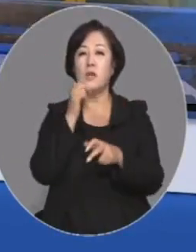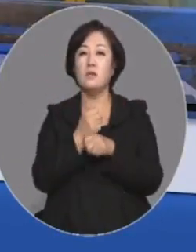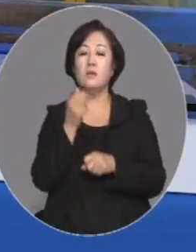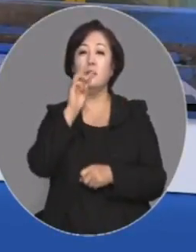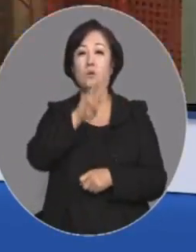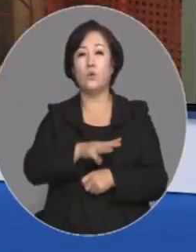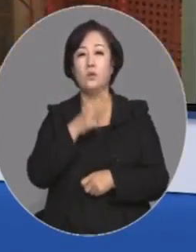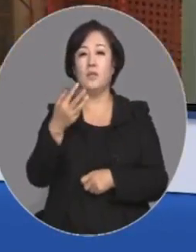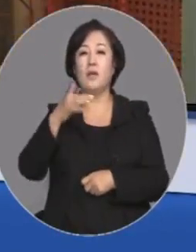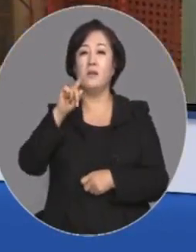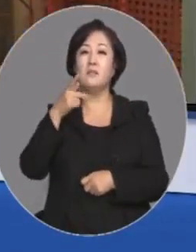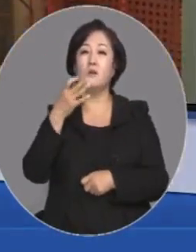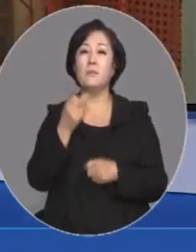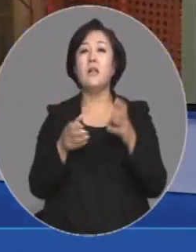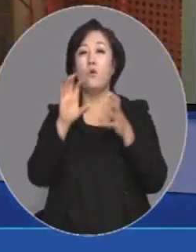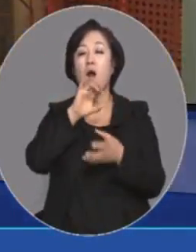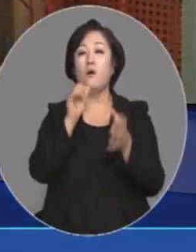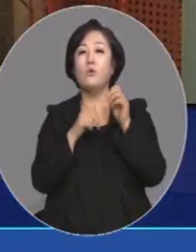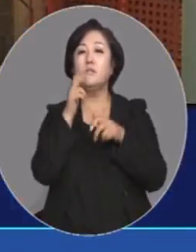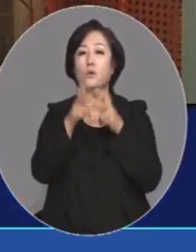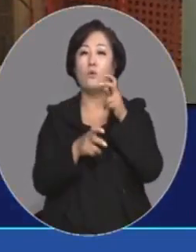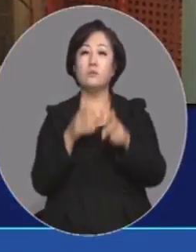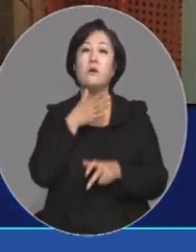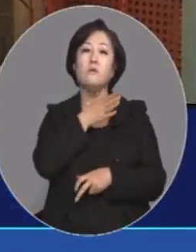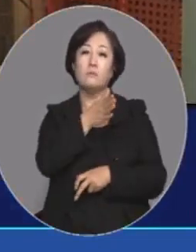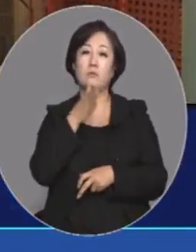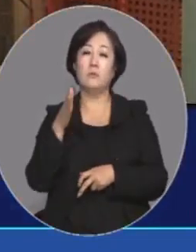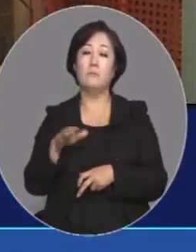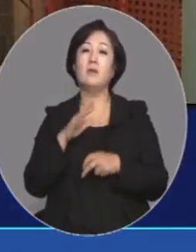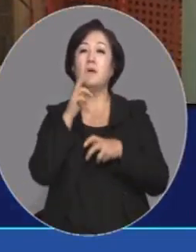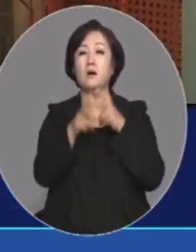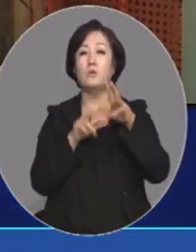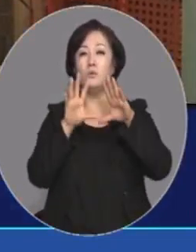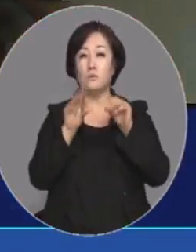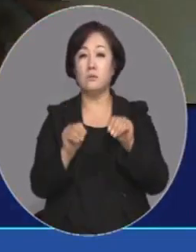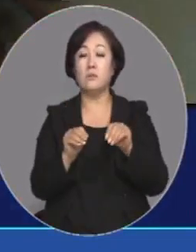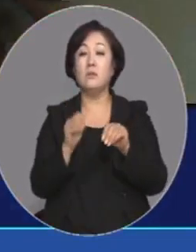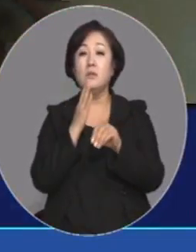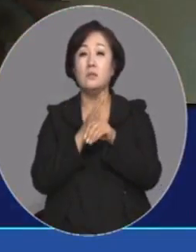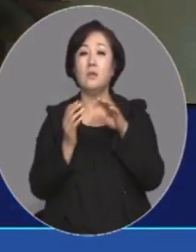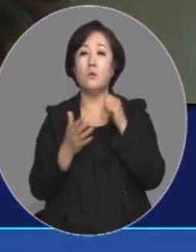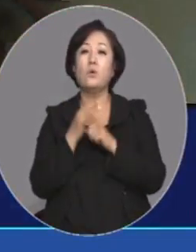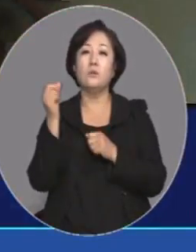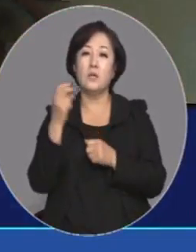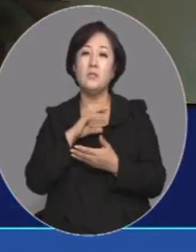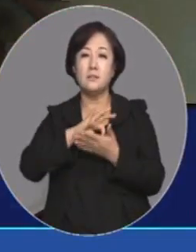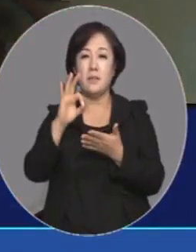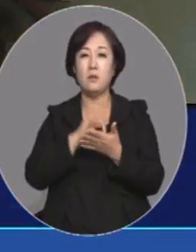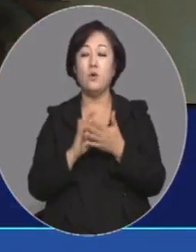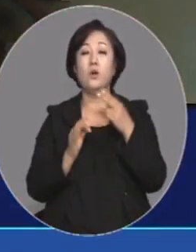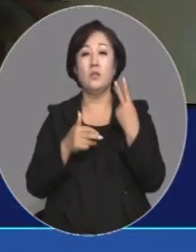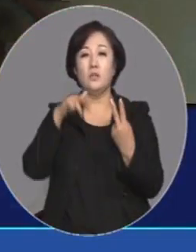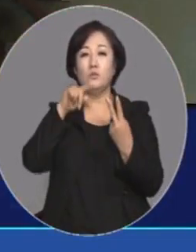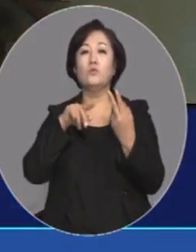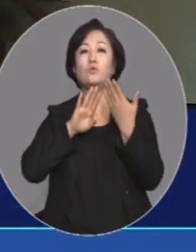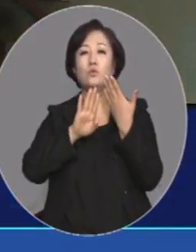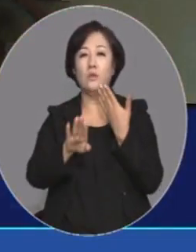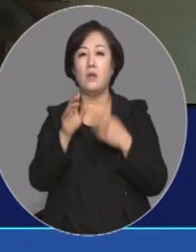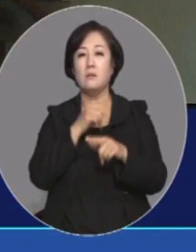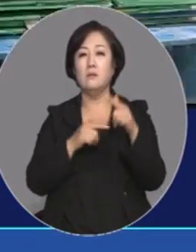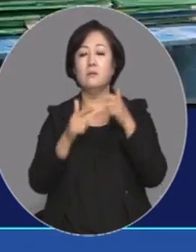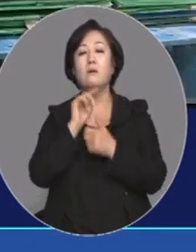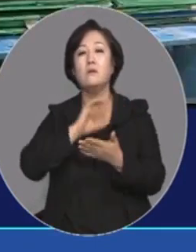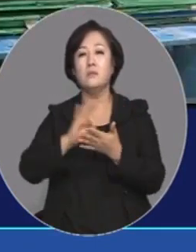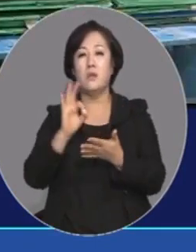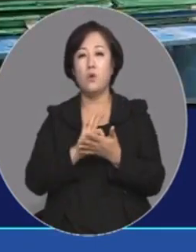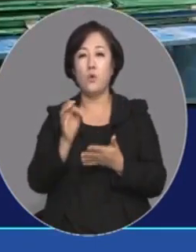울산 롯데정밀화학의 일부 공정도 가동을 멈췄습니다. 재고량도 2주 뒤면 바닥을 드러낼 걸로